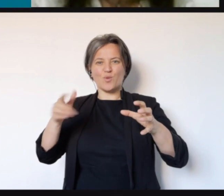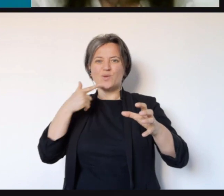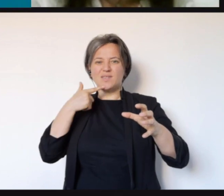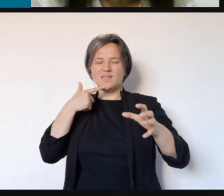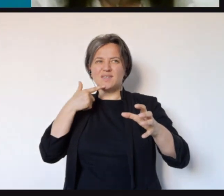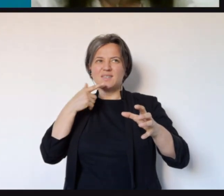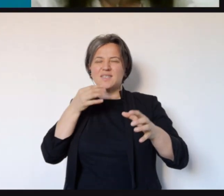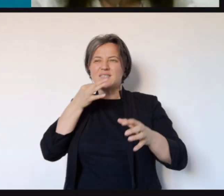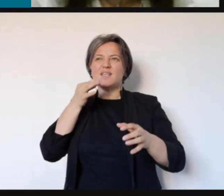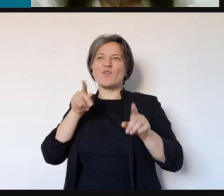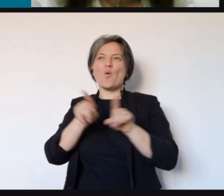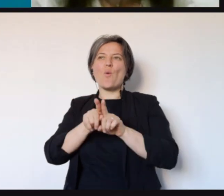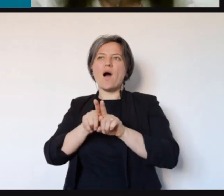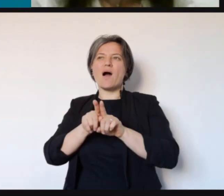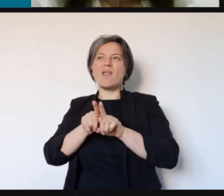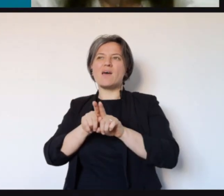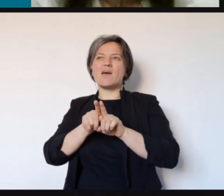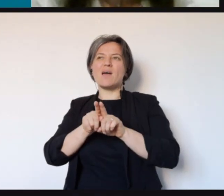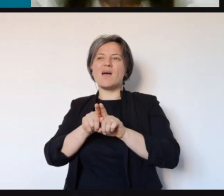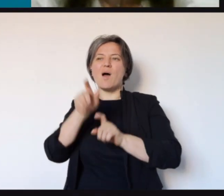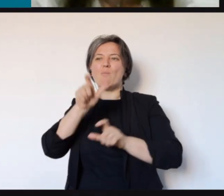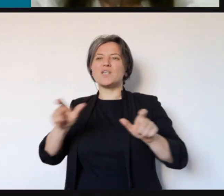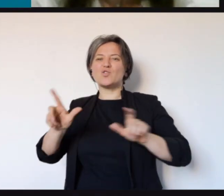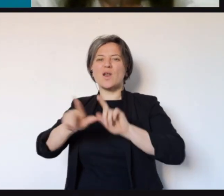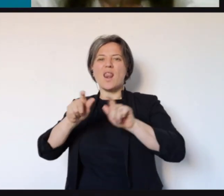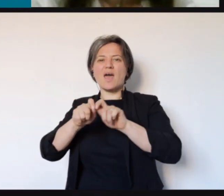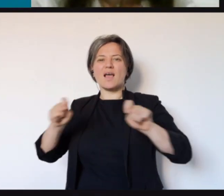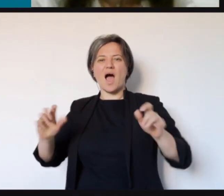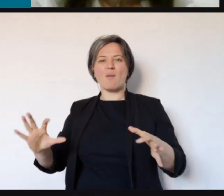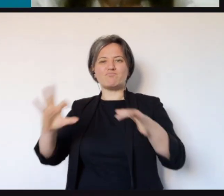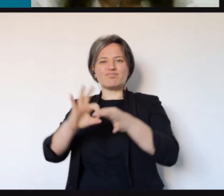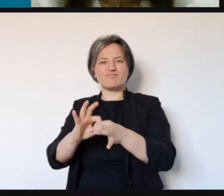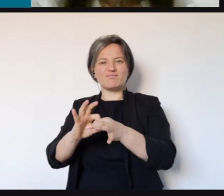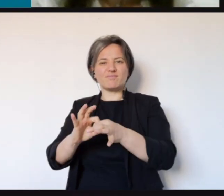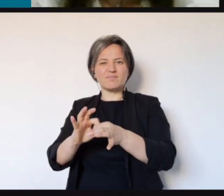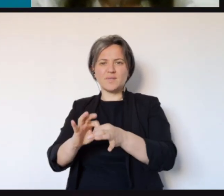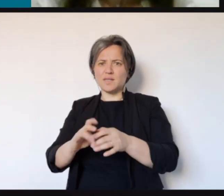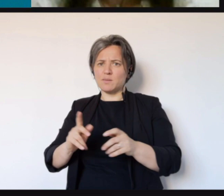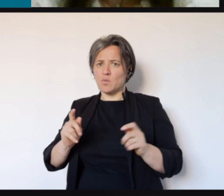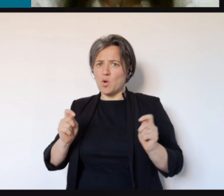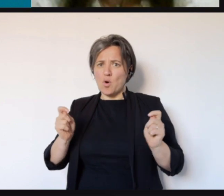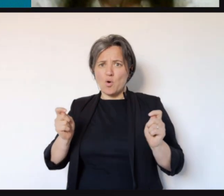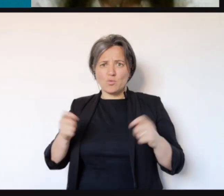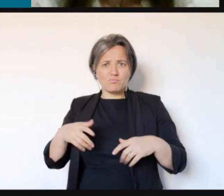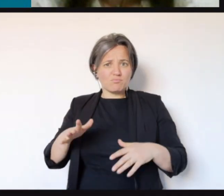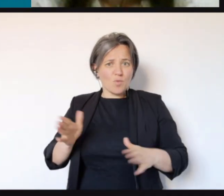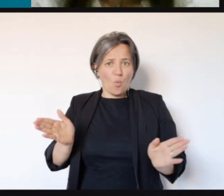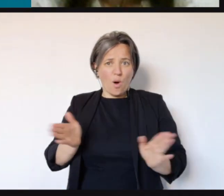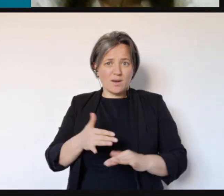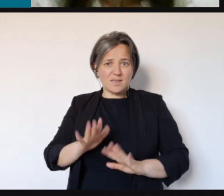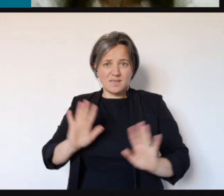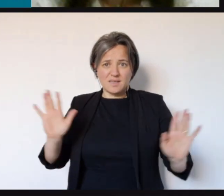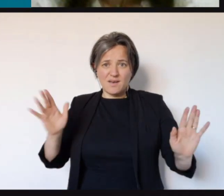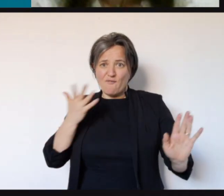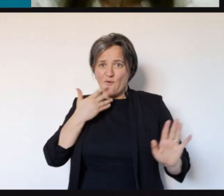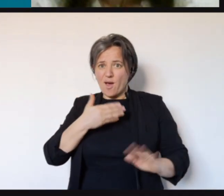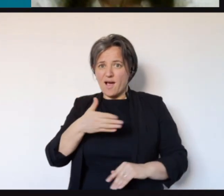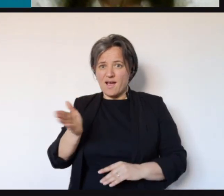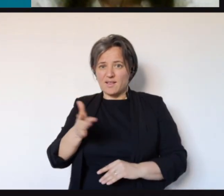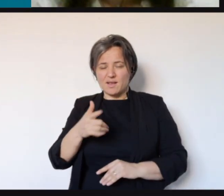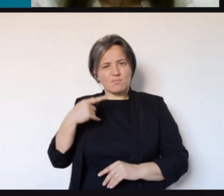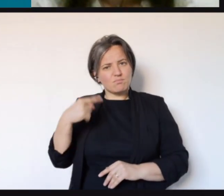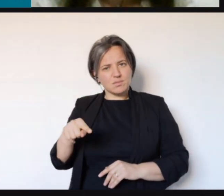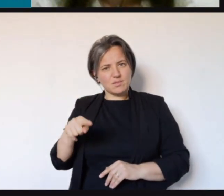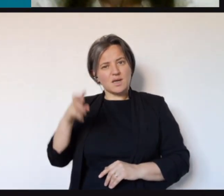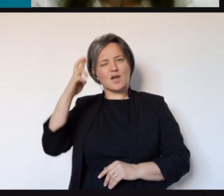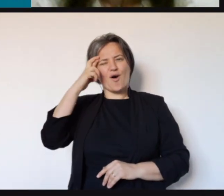lega. In questo caso ci scommetto quello che volete che accadrà.